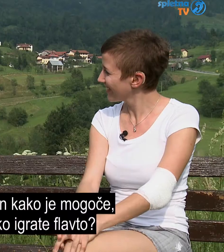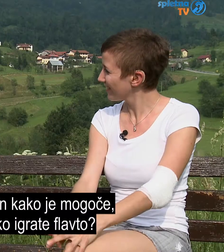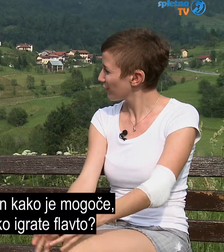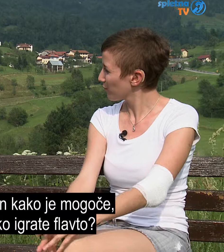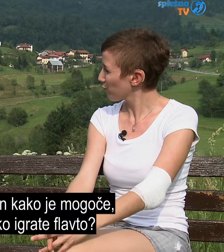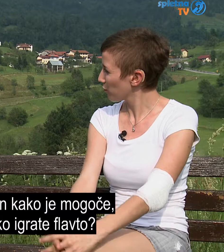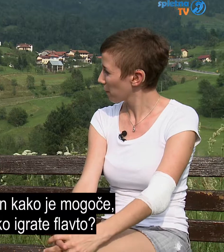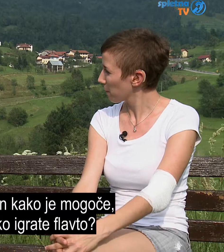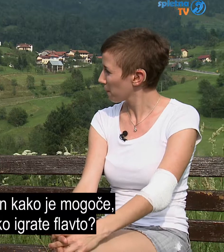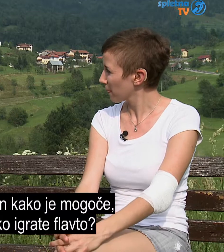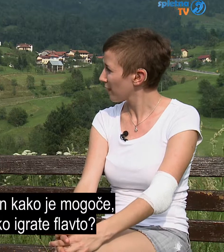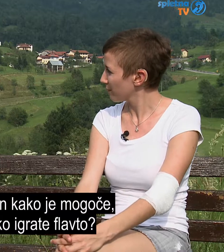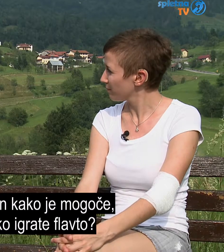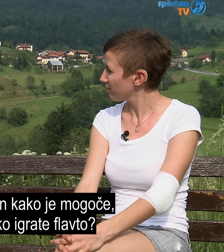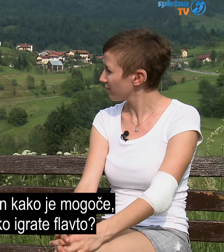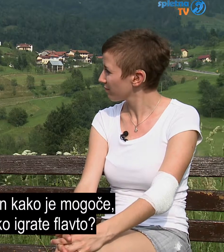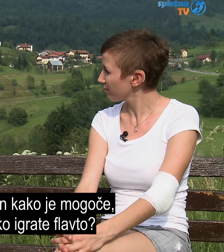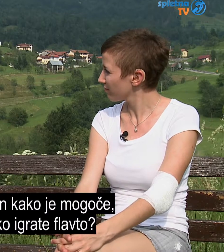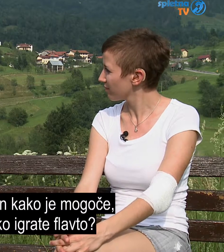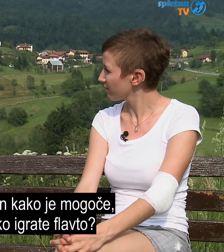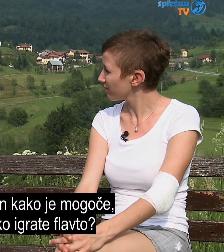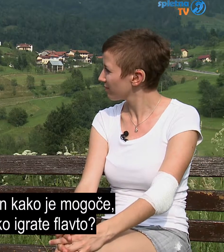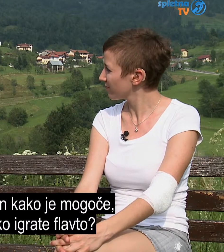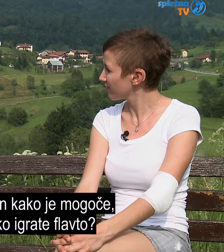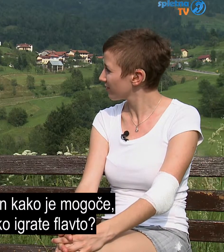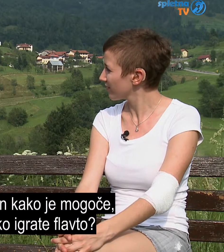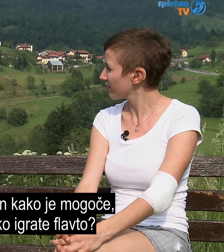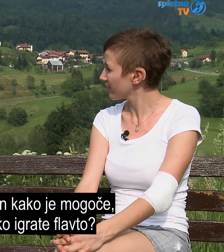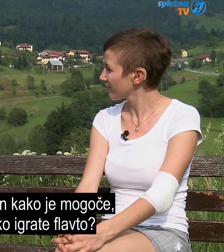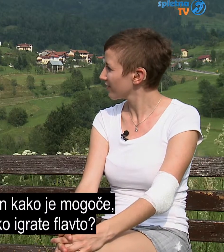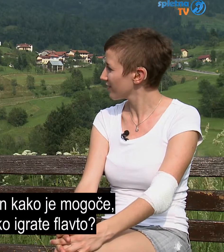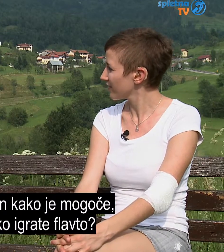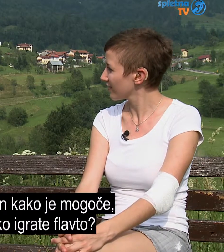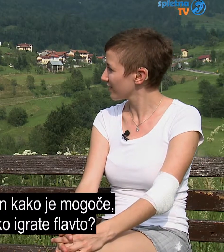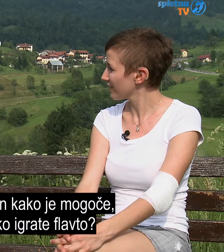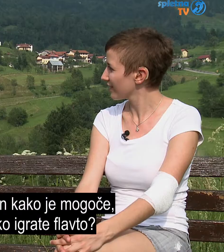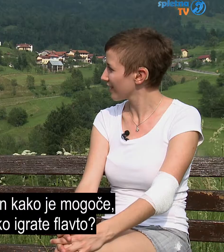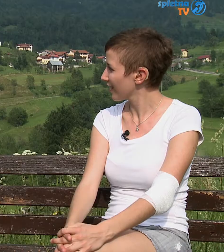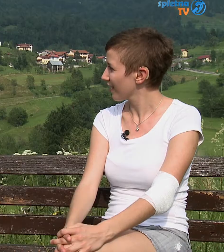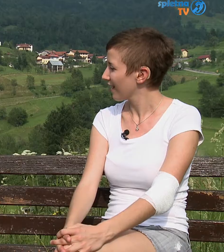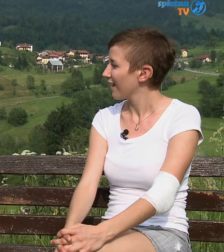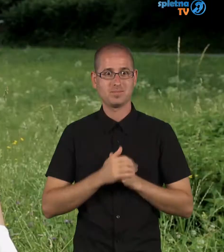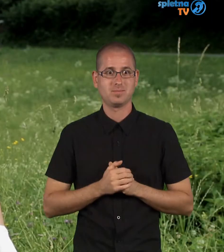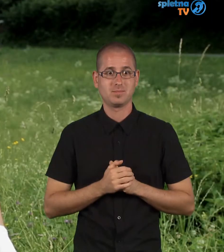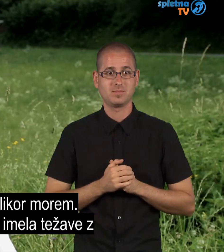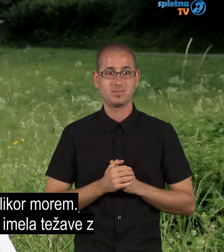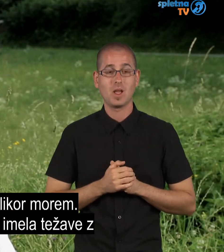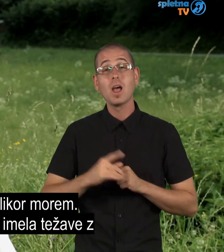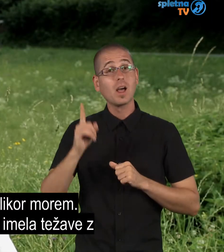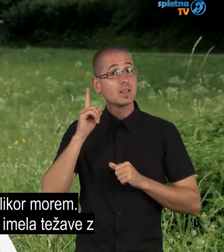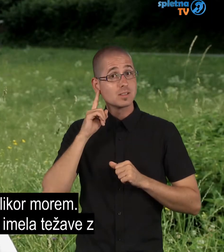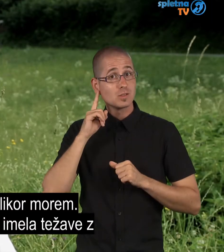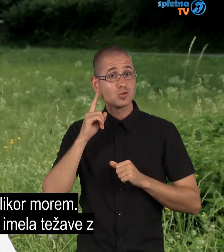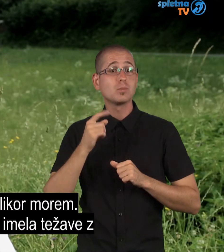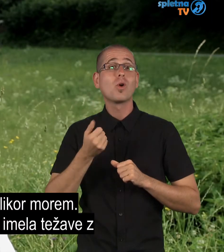Koliko ti sploh slišiš? Kako je mogoče tako gluha, lahko igraš flavto? Slišim